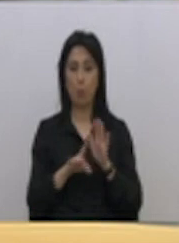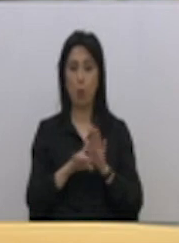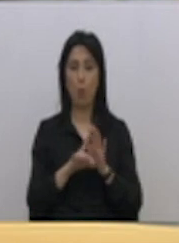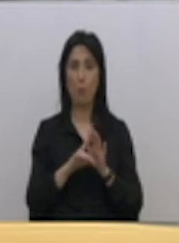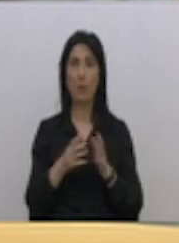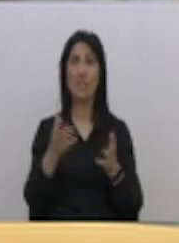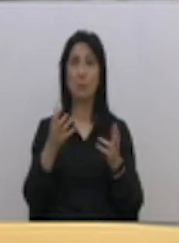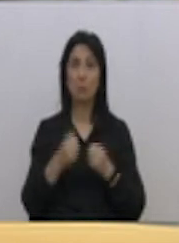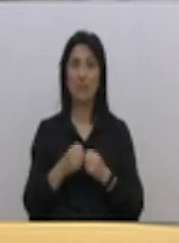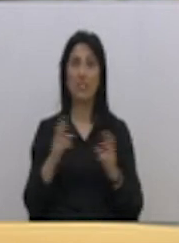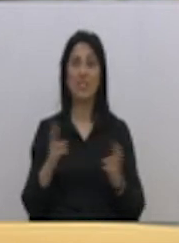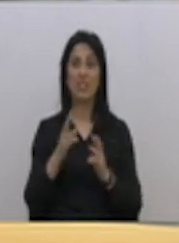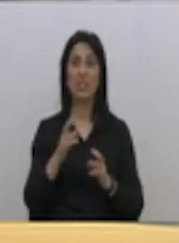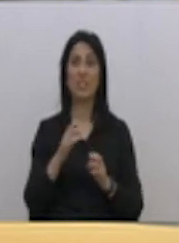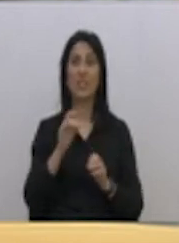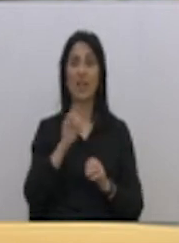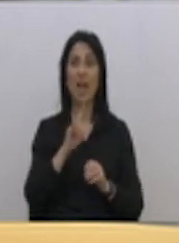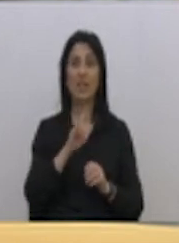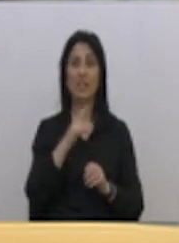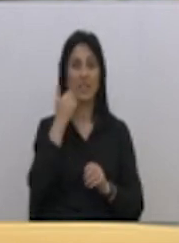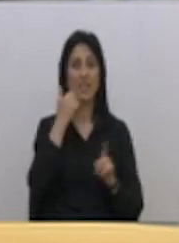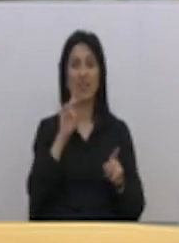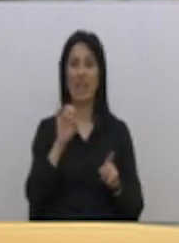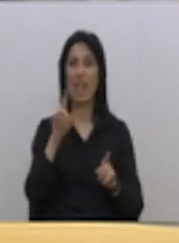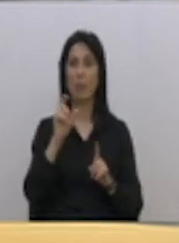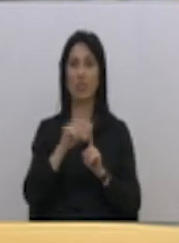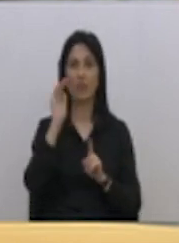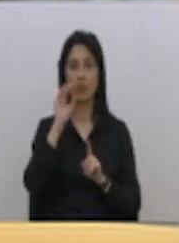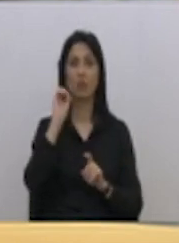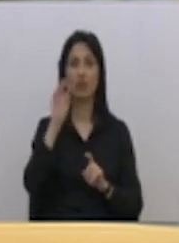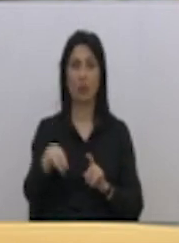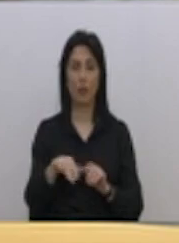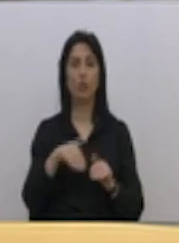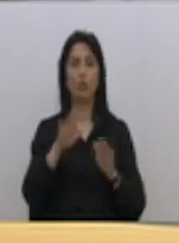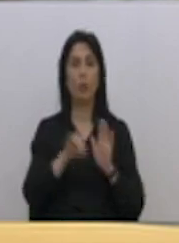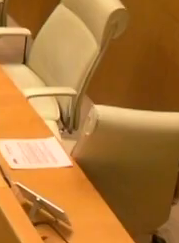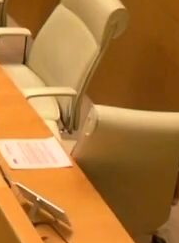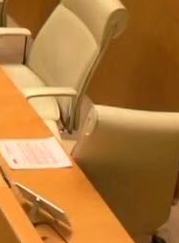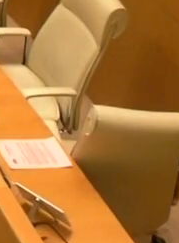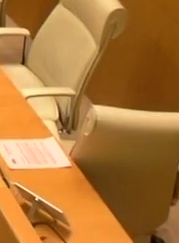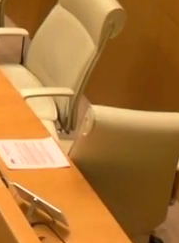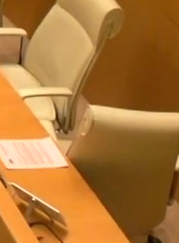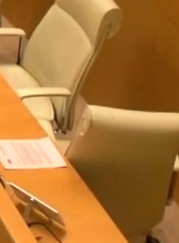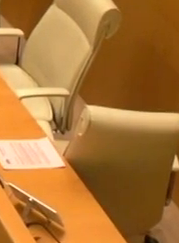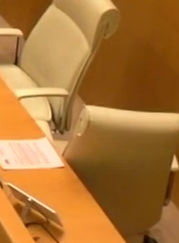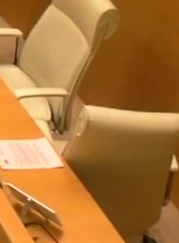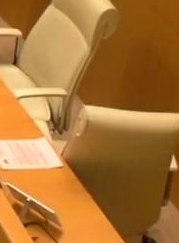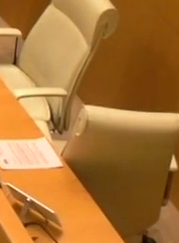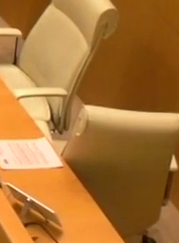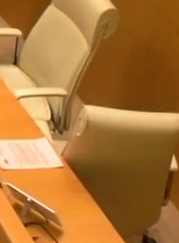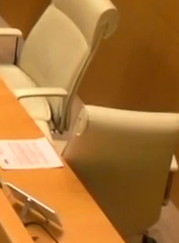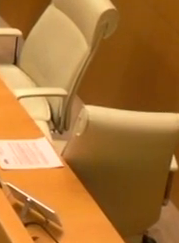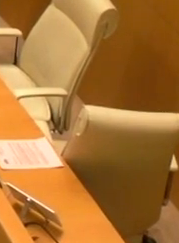im sirt hostat, svasrat, irak lihari bașulis, sit obis musmeli șente, pirma cartmel va micdenit. Cartul iot ne biscan gans